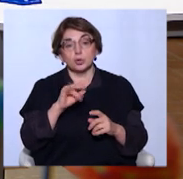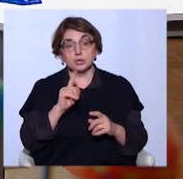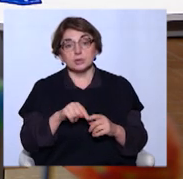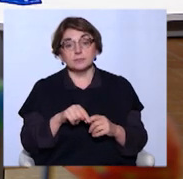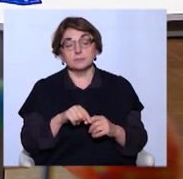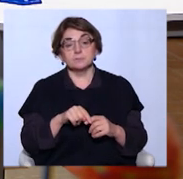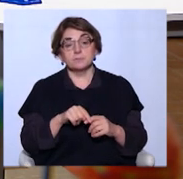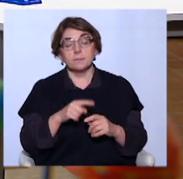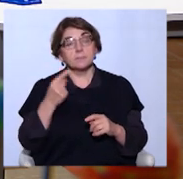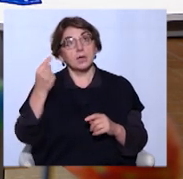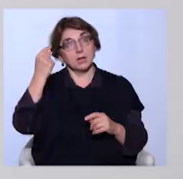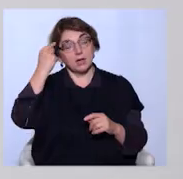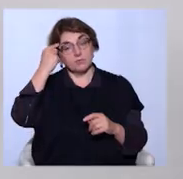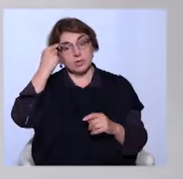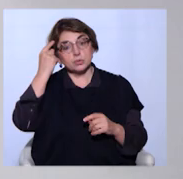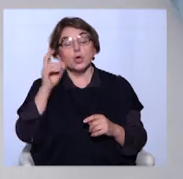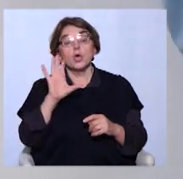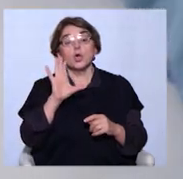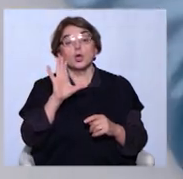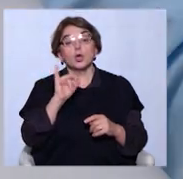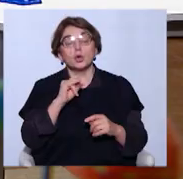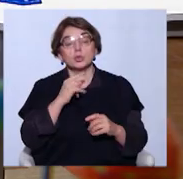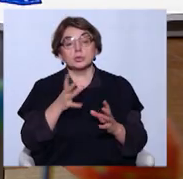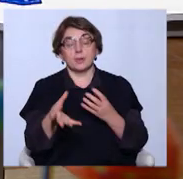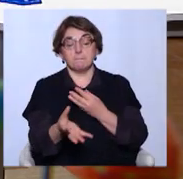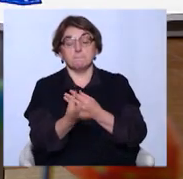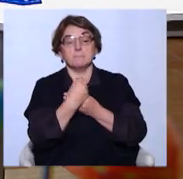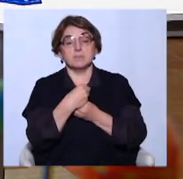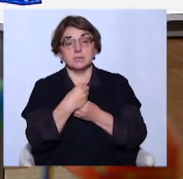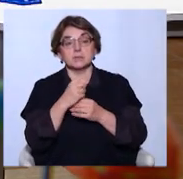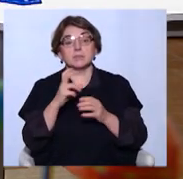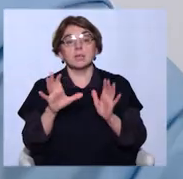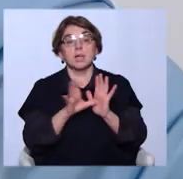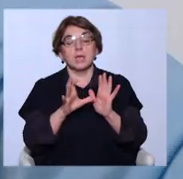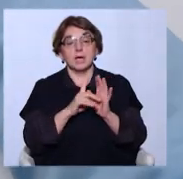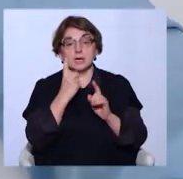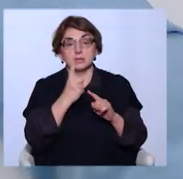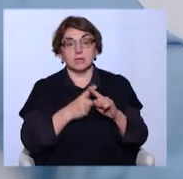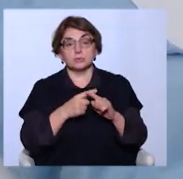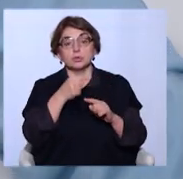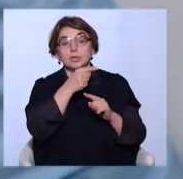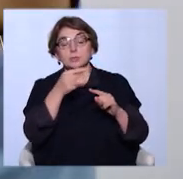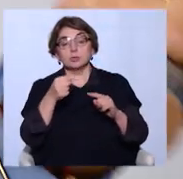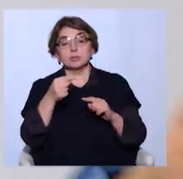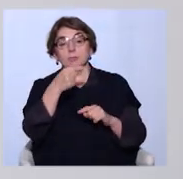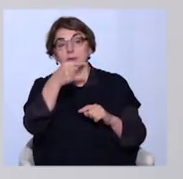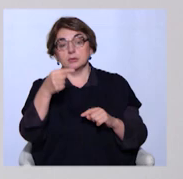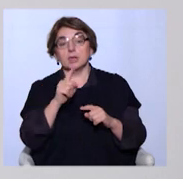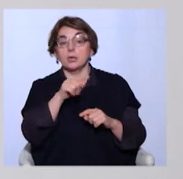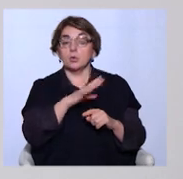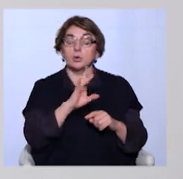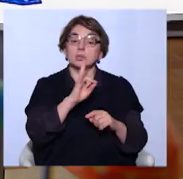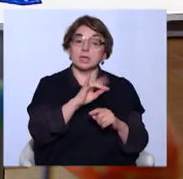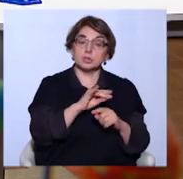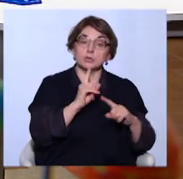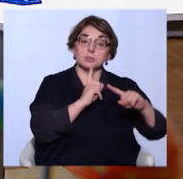Და გავიაზრეთ, რომ ქლორი როდესაც იერთებს ნატრიუმის განერთ ელექტრონს, იმუხტება უარყოფითად, ხოლო ნატრიუმი იმუხტება დადებითად.